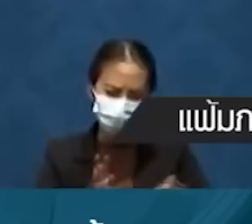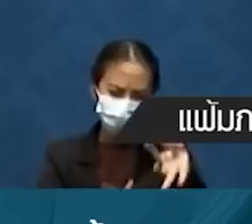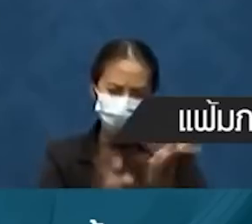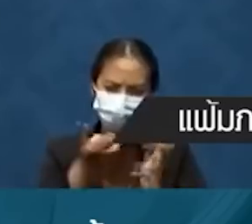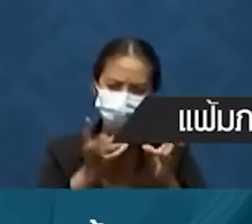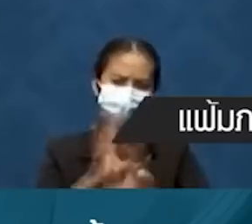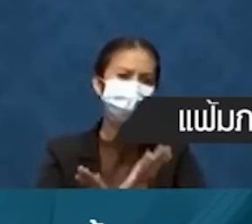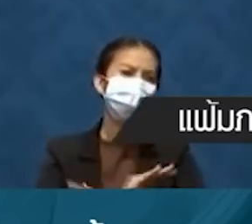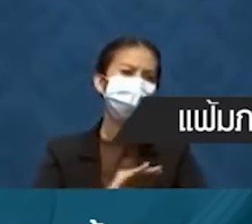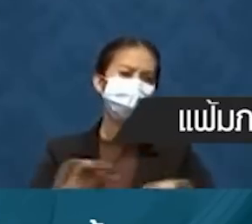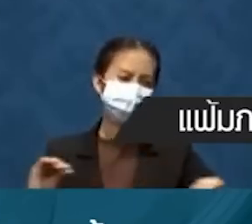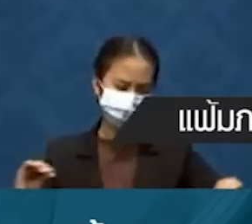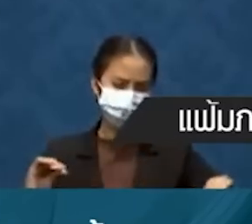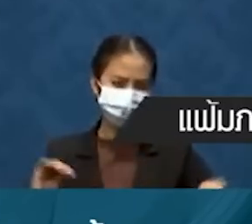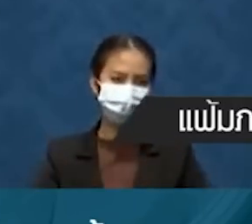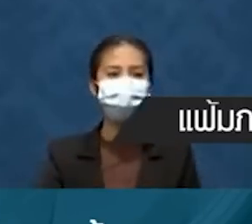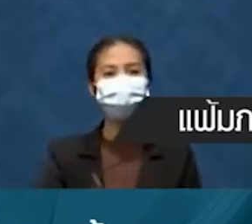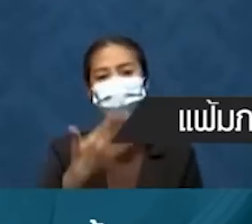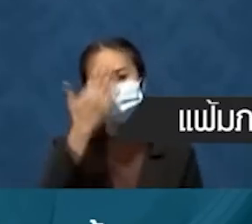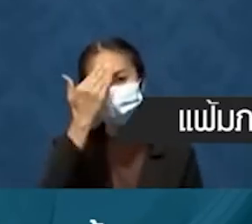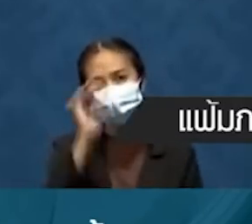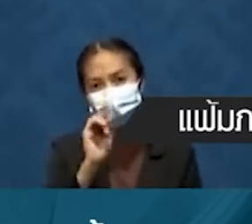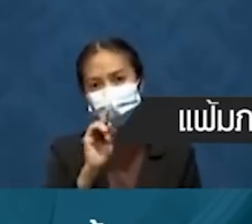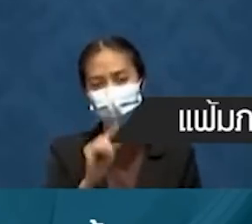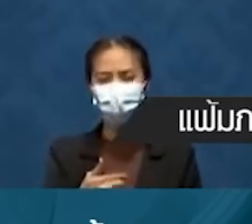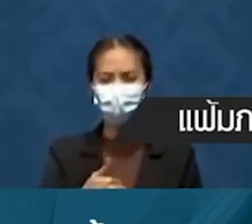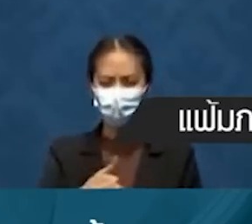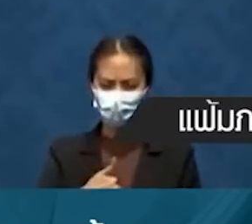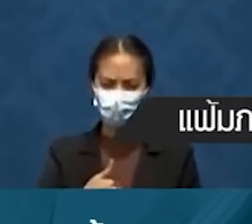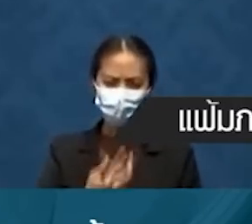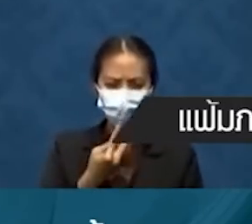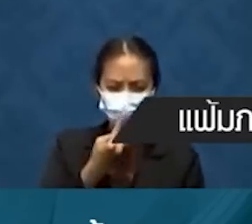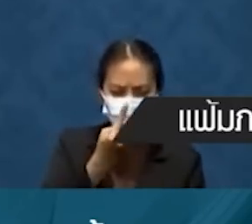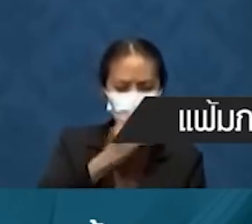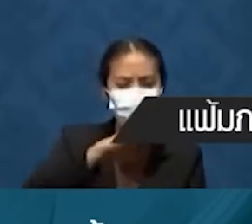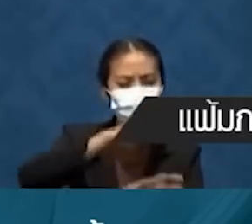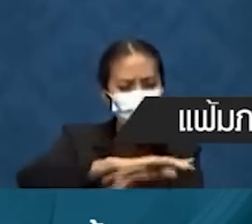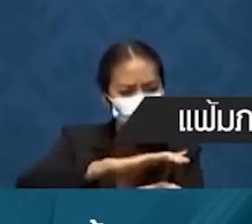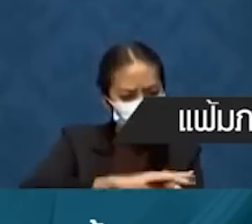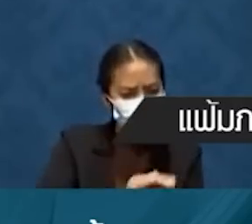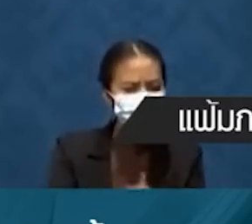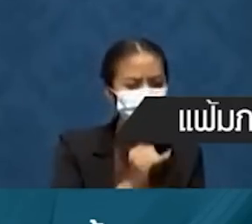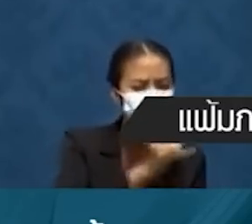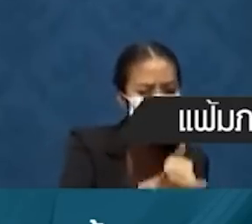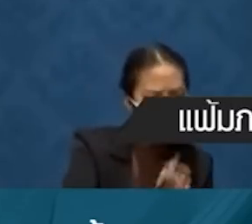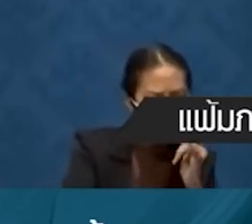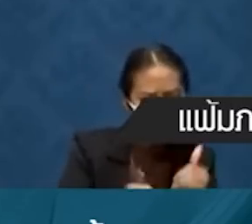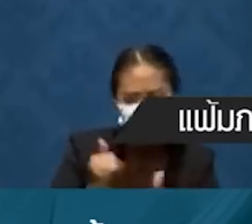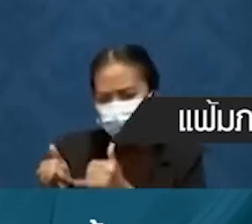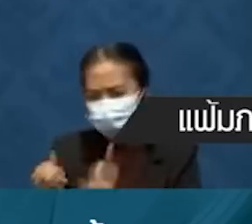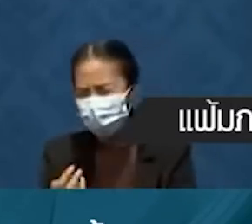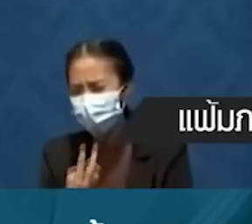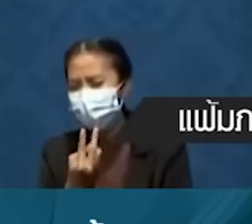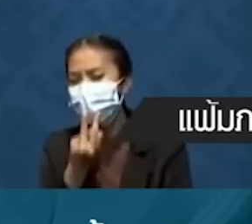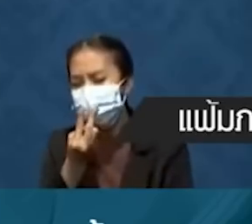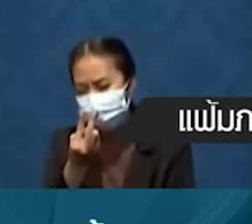ที่สวเนี่ยแก้มาก ็ คือจะต้องมีดอกเบี้ยเนี่ยไม่เกิน 1% เบี้ยปรับเนี่ย